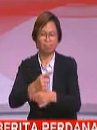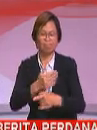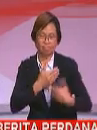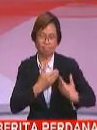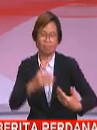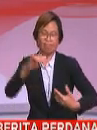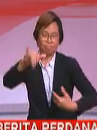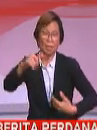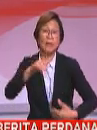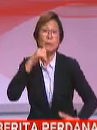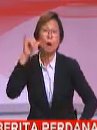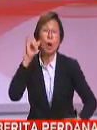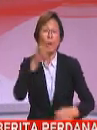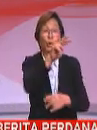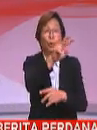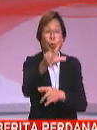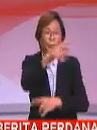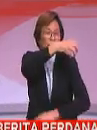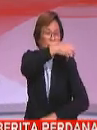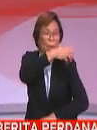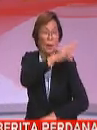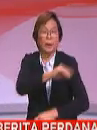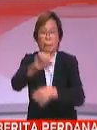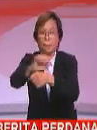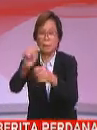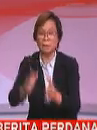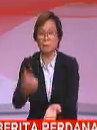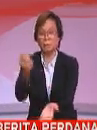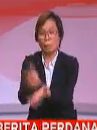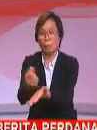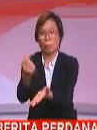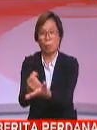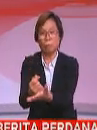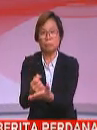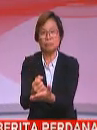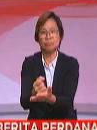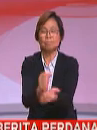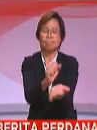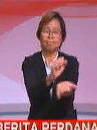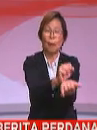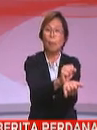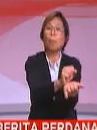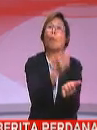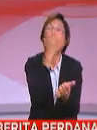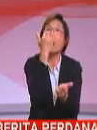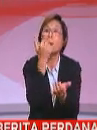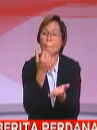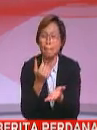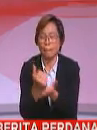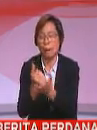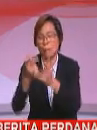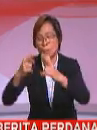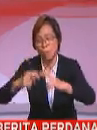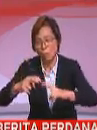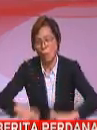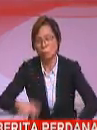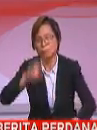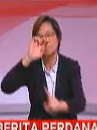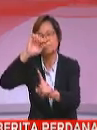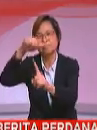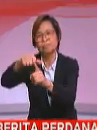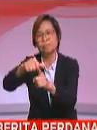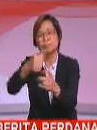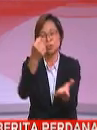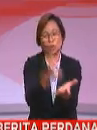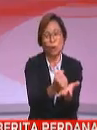Baki semalam 23 pegawai dan kakitangan imigresen antara yang direman bagi membantu siasatan kes pemalsuan